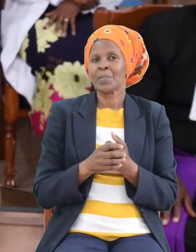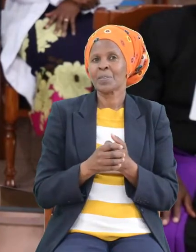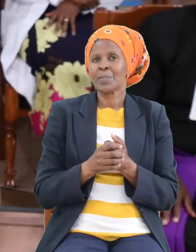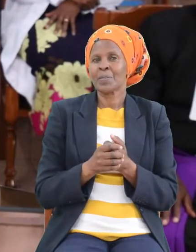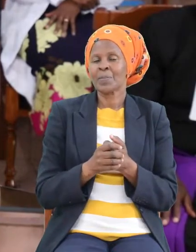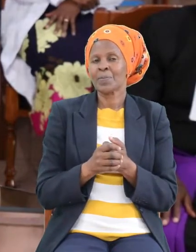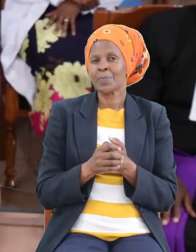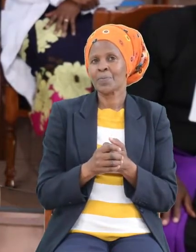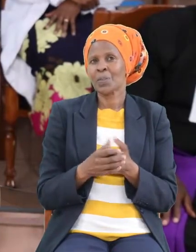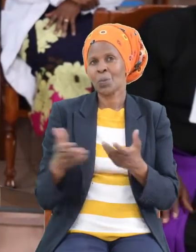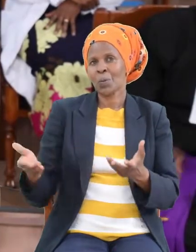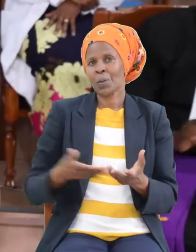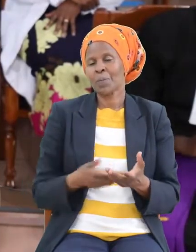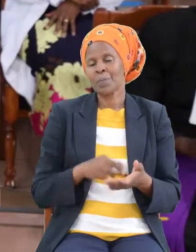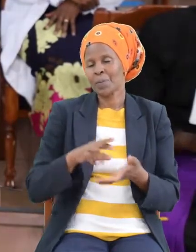Karibuni sana wasomaji.